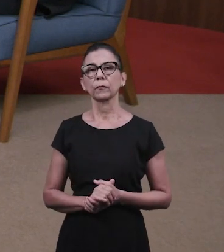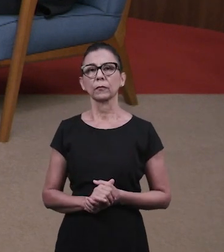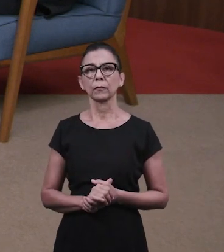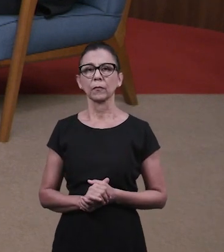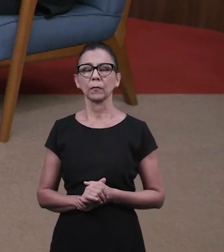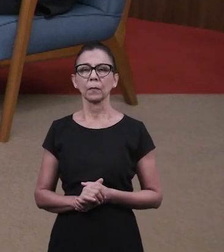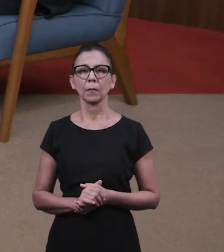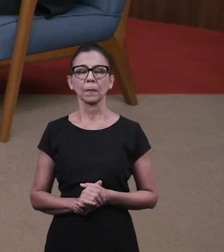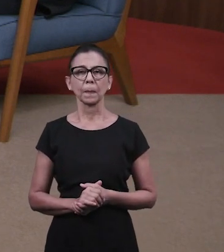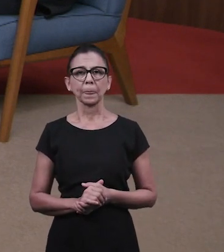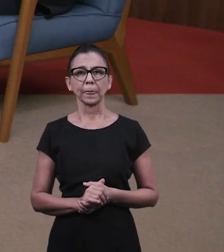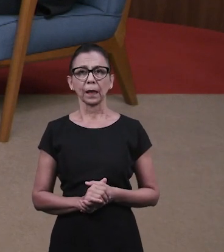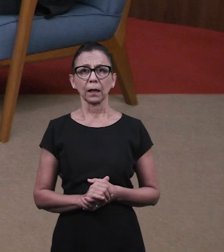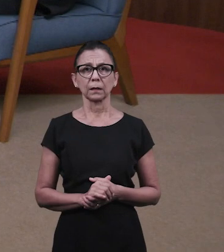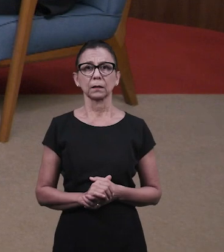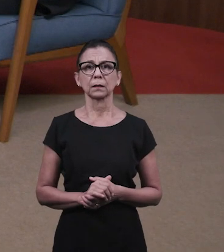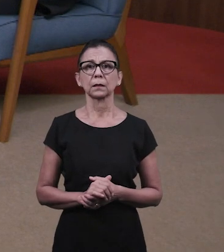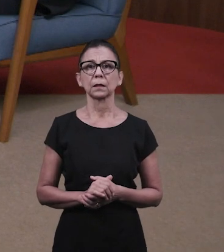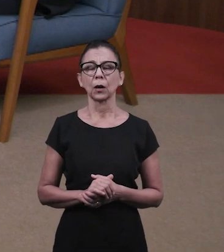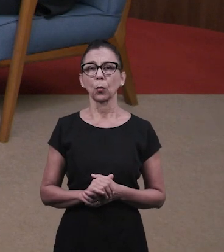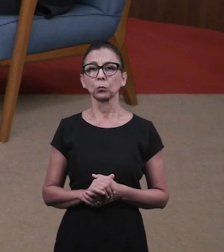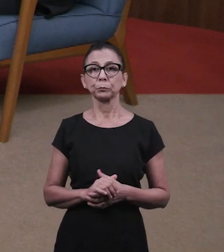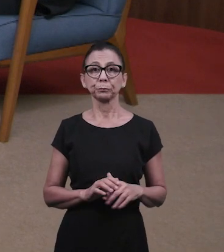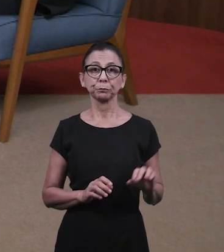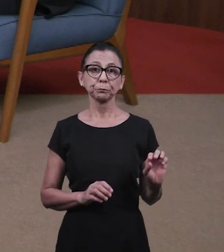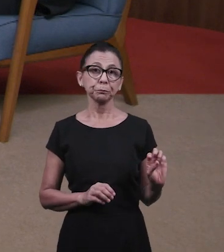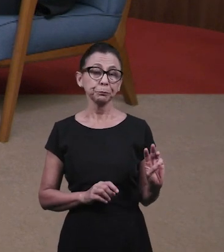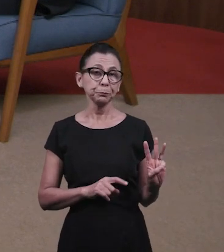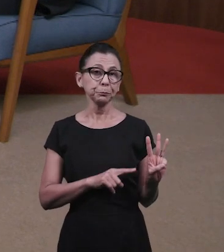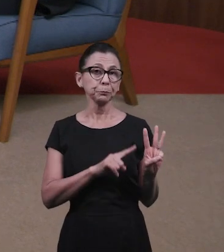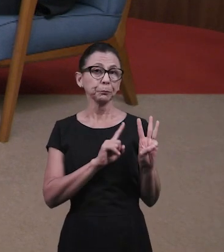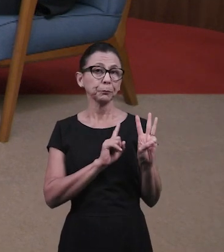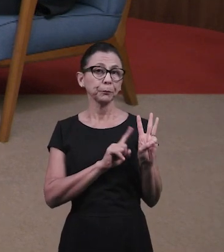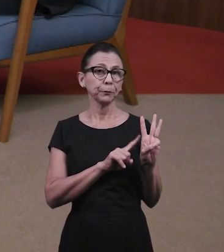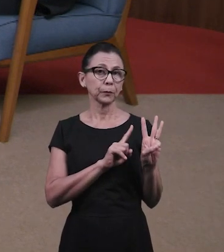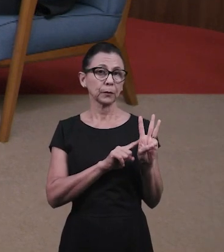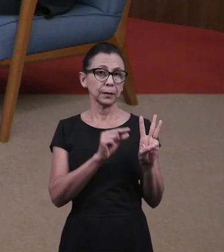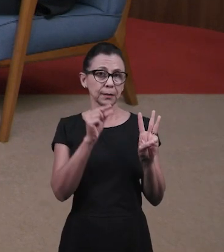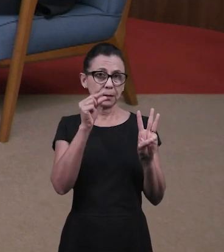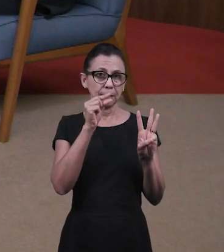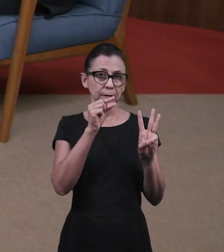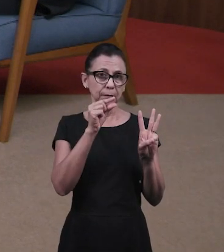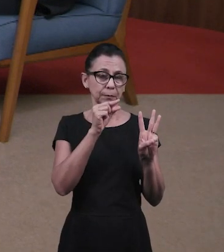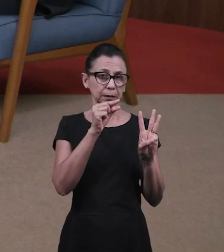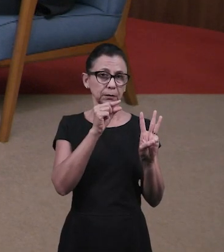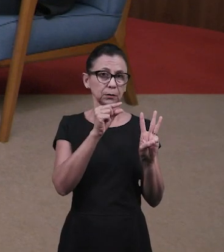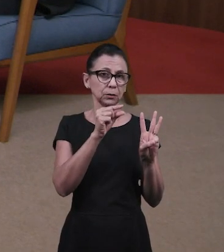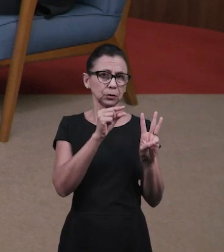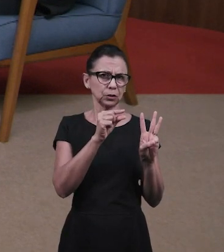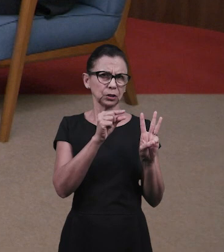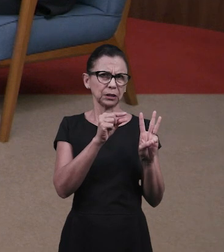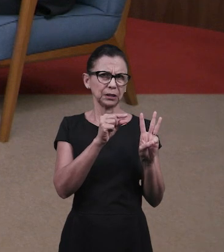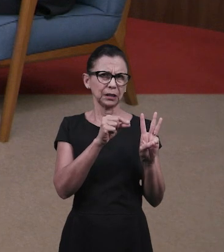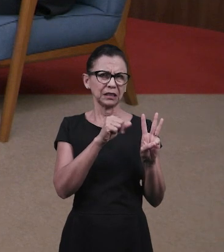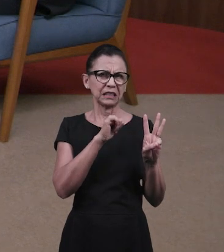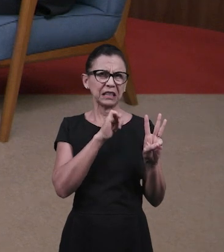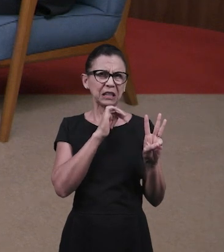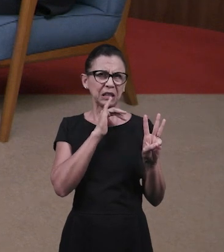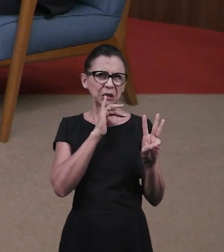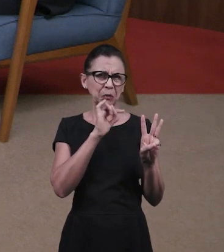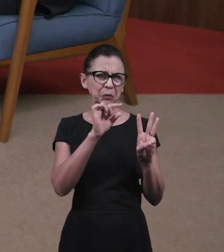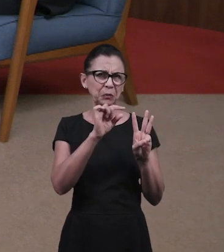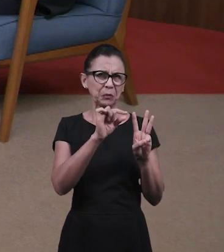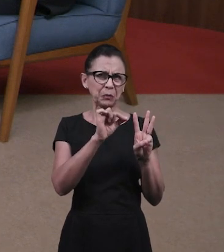donc la sémence de l'ivraie ici montre ce qui vient pour enlever la bénédiction